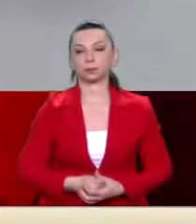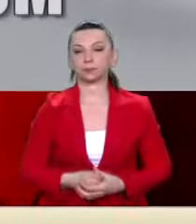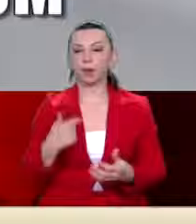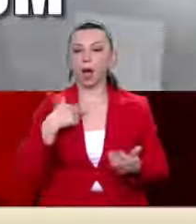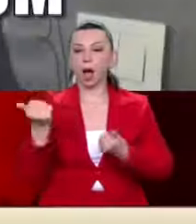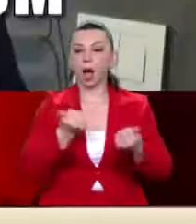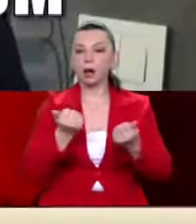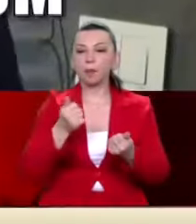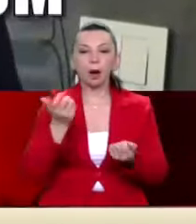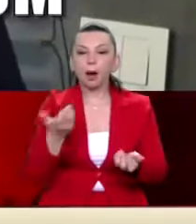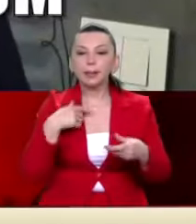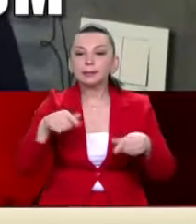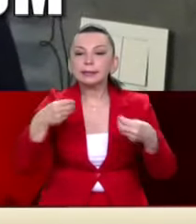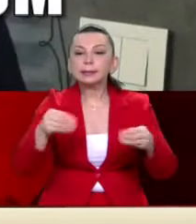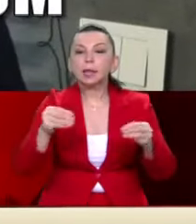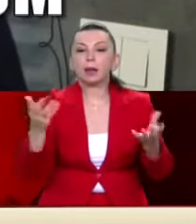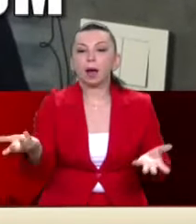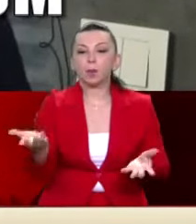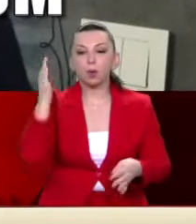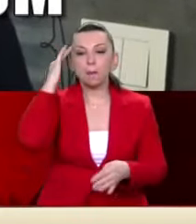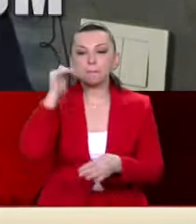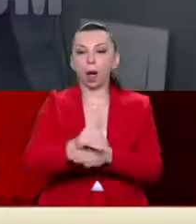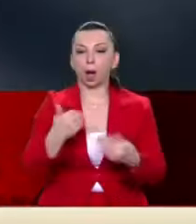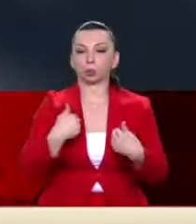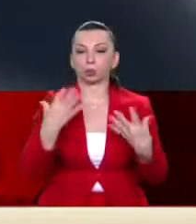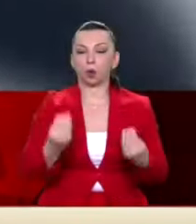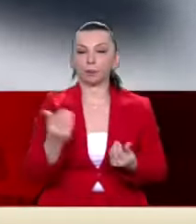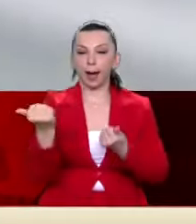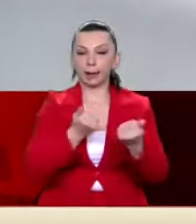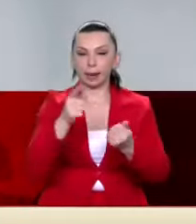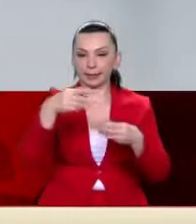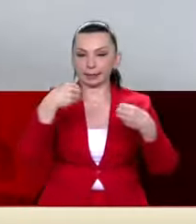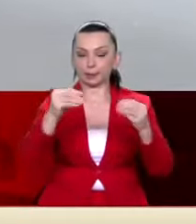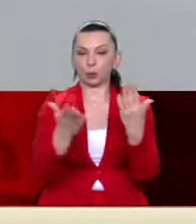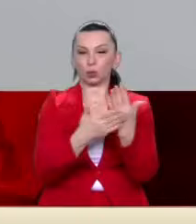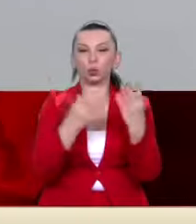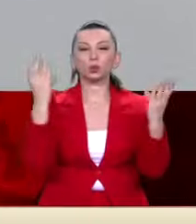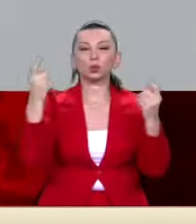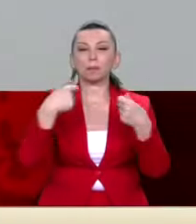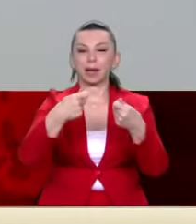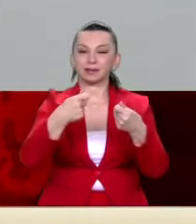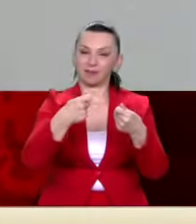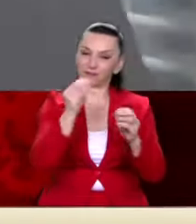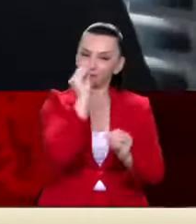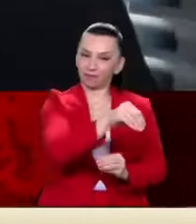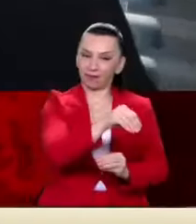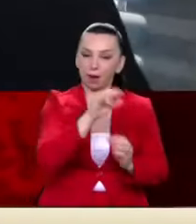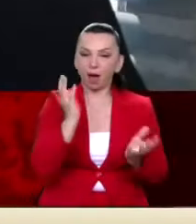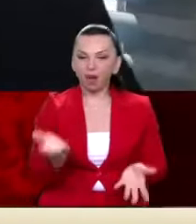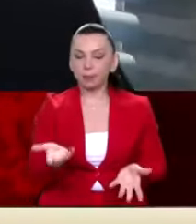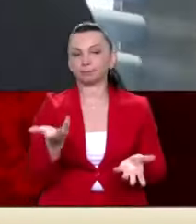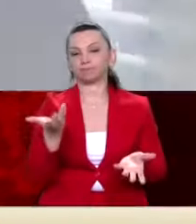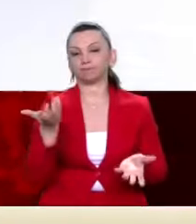Arabam şu an satamıyorum. Üstüne şark konuldu. Mağdur oldum. Arabasını satıp düğün masraflarını karşılayacaktı ama başına